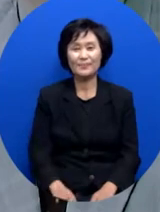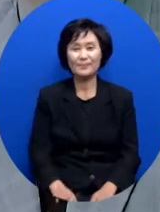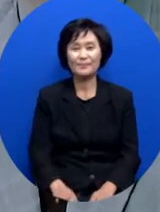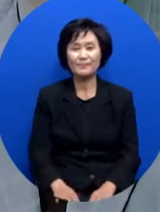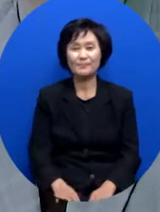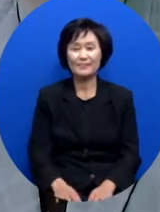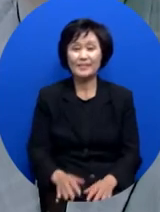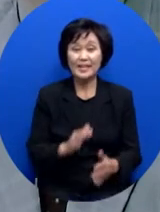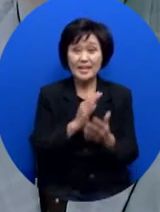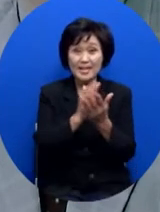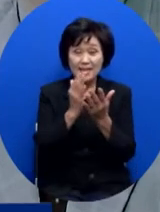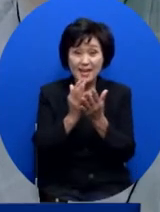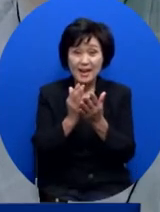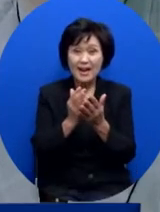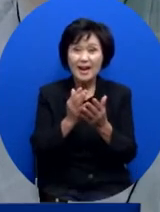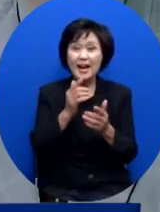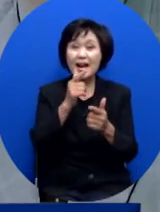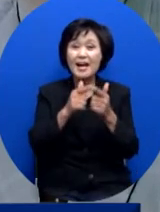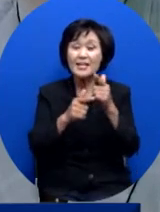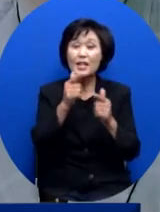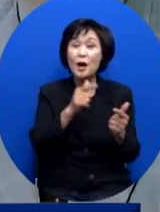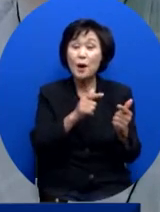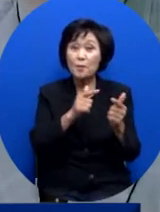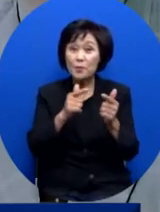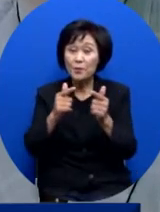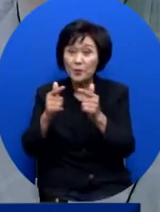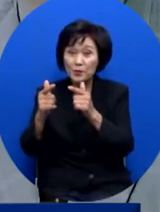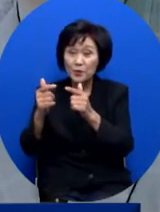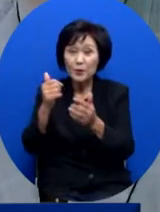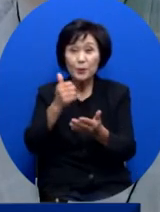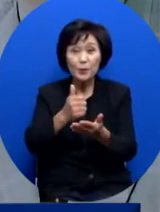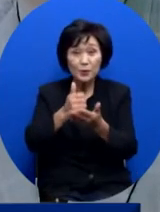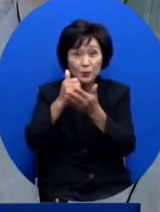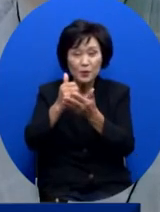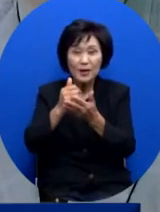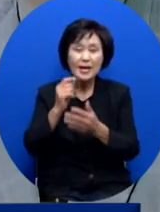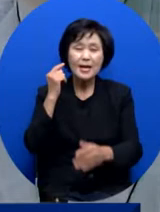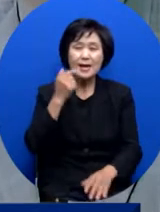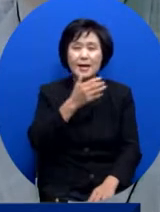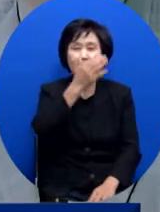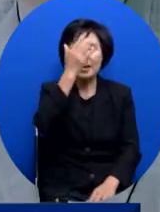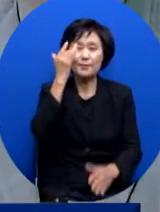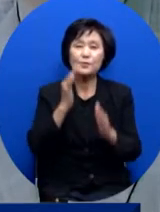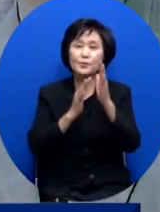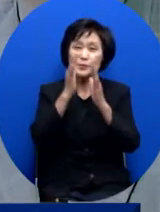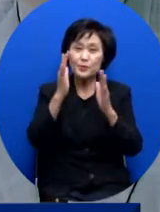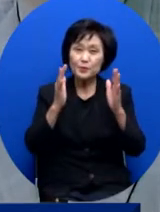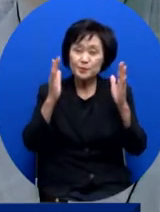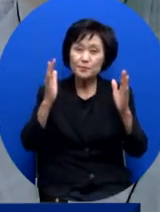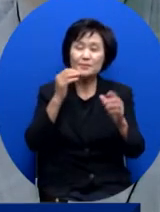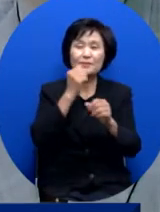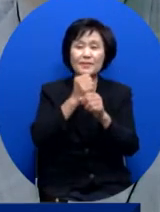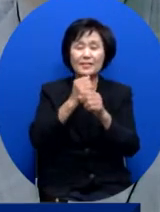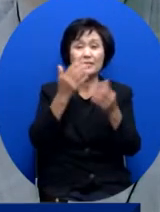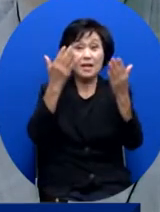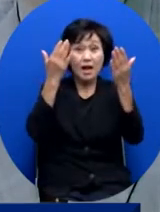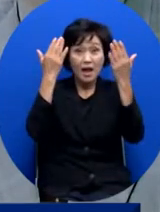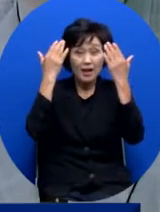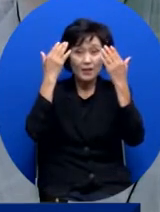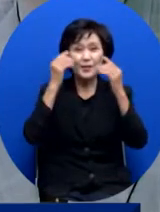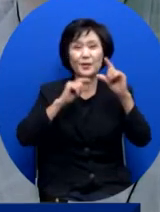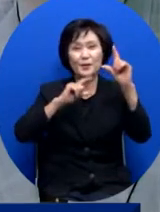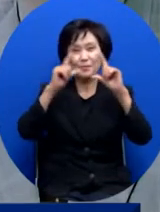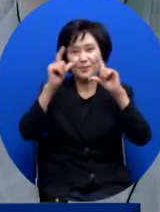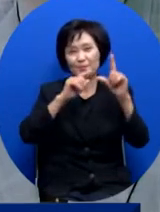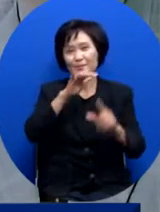다양한 나무들을 존중하는 교육으로 아름다운 하나님 나라의 숲을 만들어 가는 학교가 있습니다 바른 신앙과 인성교육을 통해